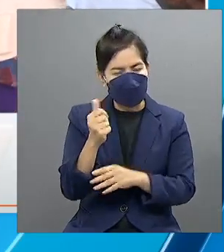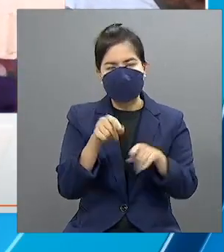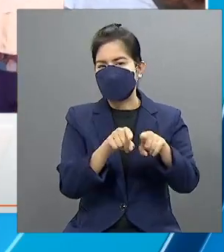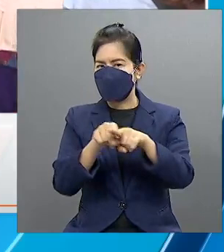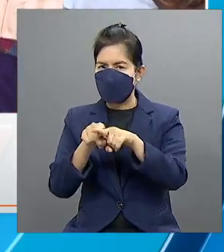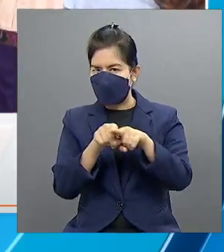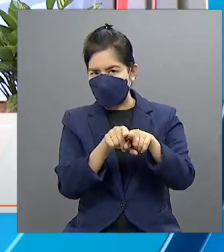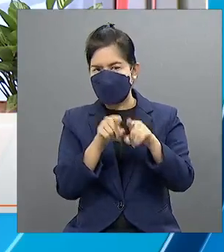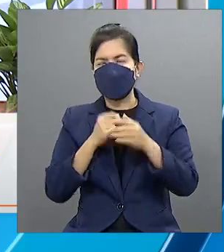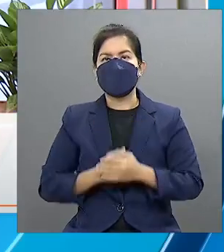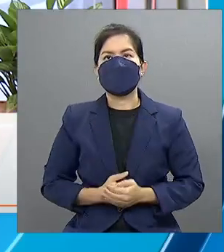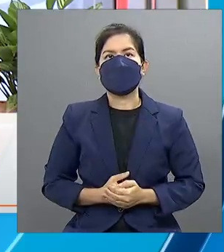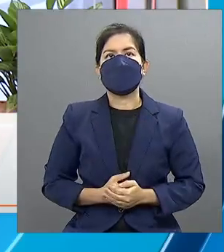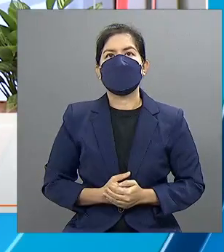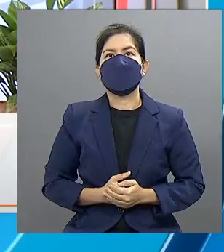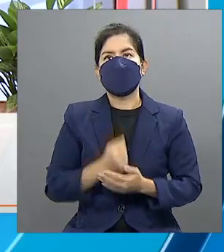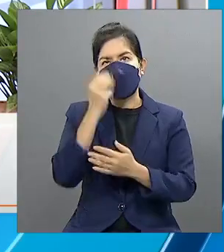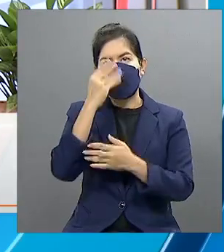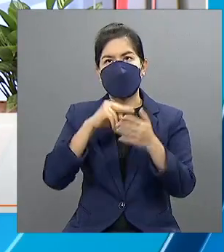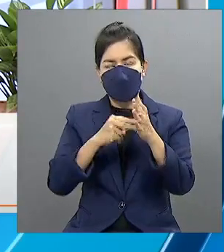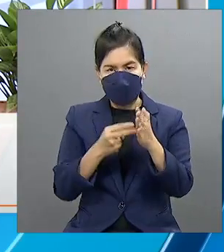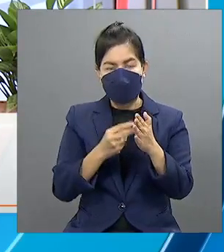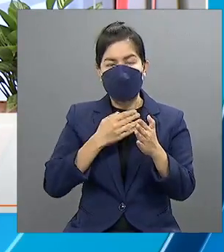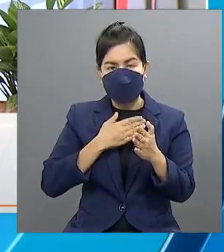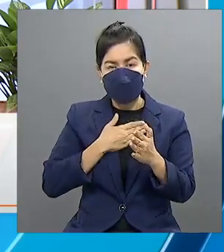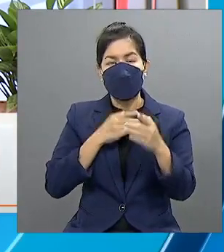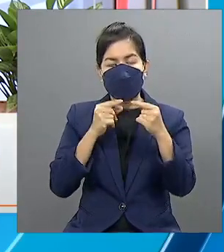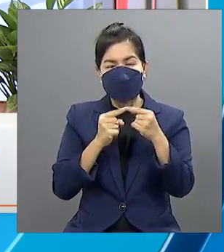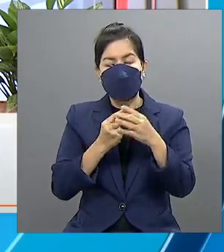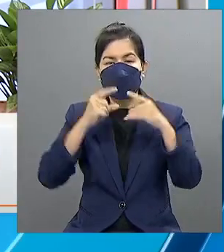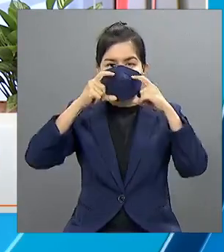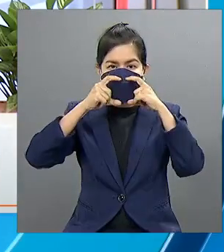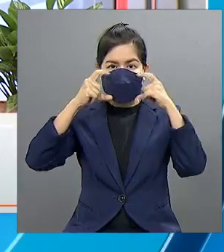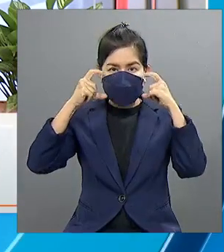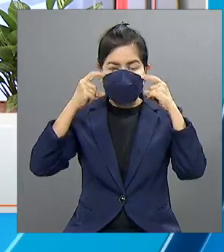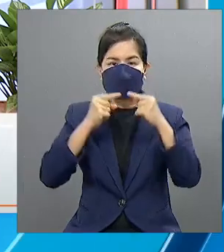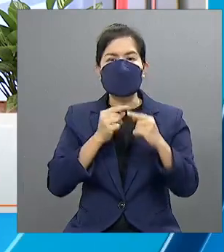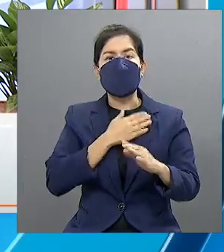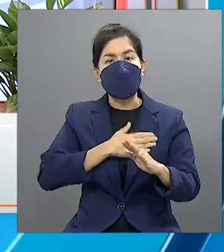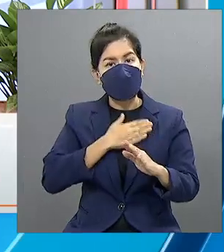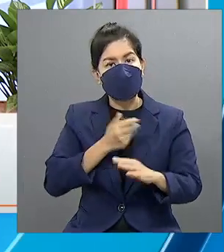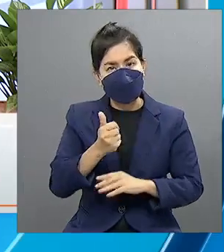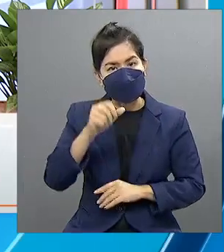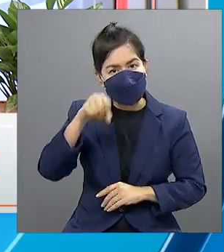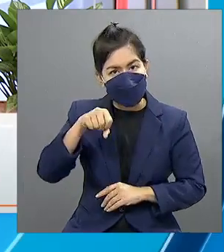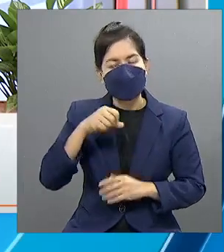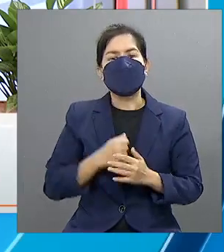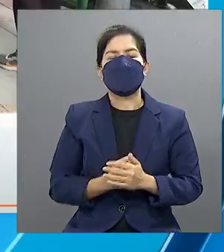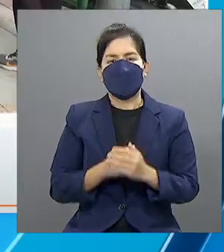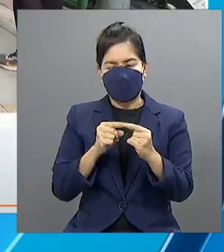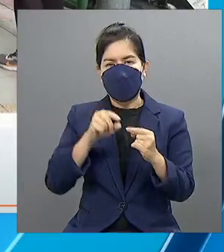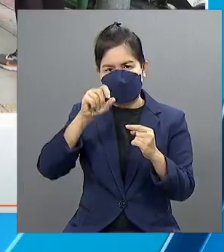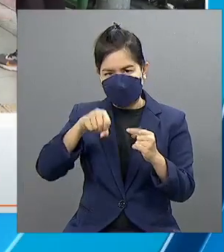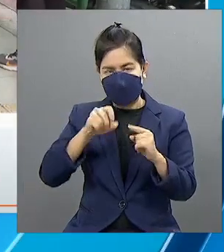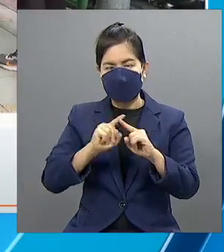องั้นแปลว่าเราก็ยังคงใช้หน้ากากผ้าได้อยู่งี้ป่ะหมอครับ ใช่ครับแต่ว่าหน้ากากผ้าในประเทศไทยนั้นจะต้